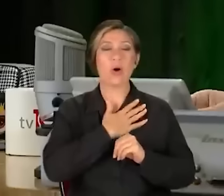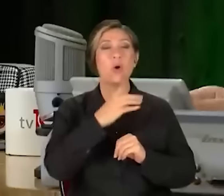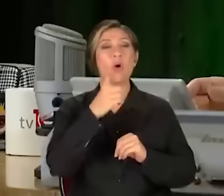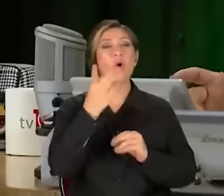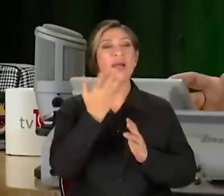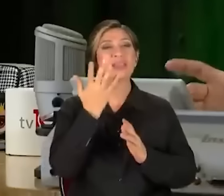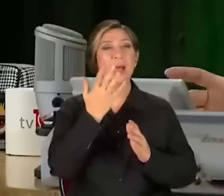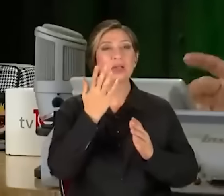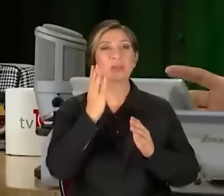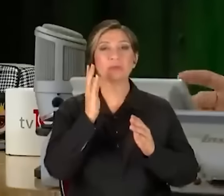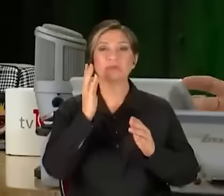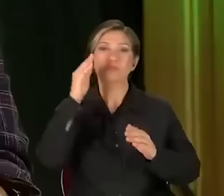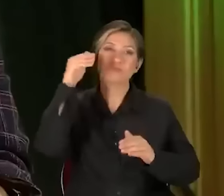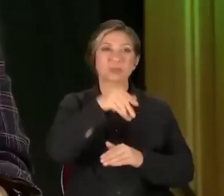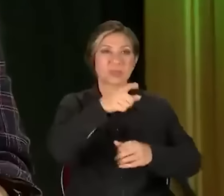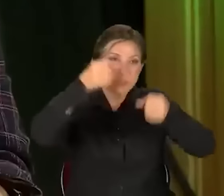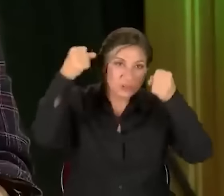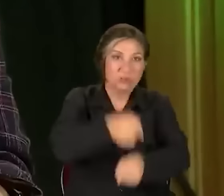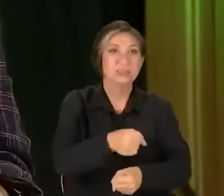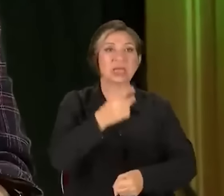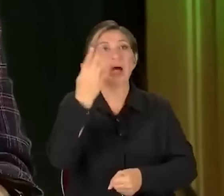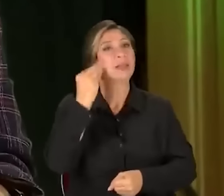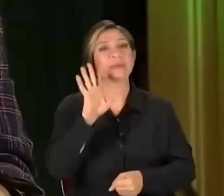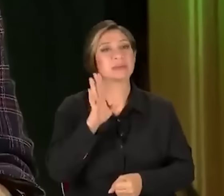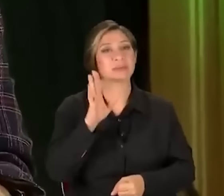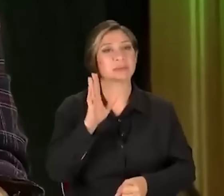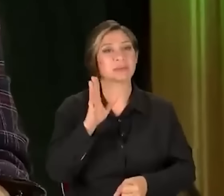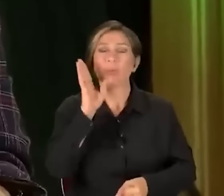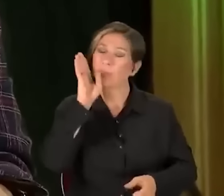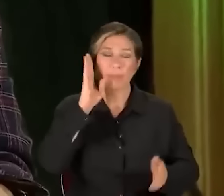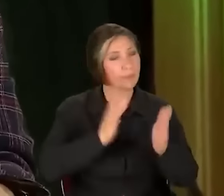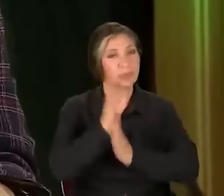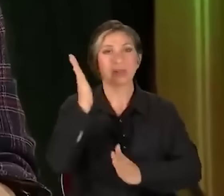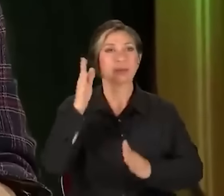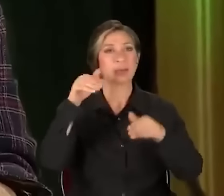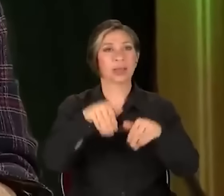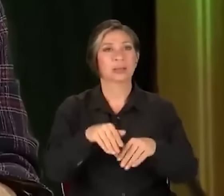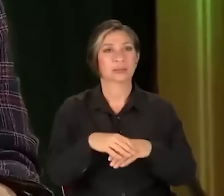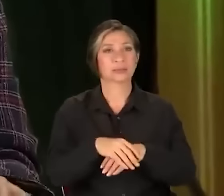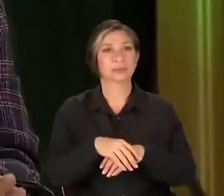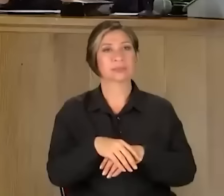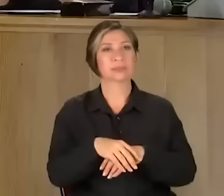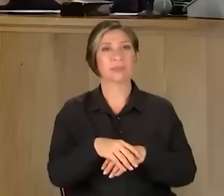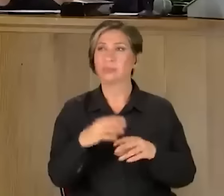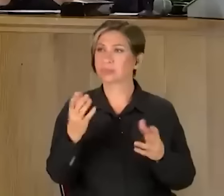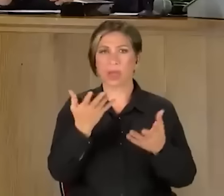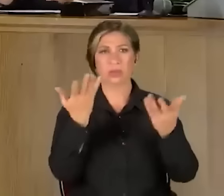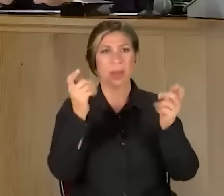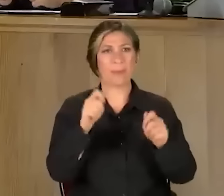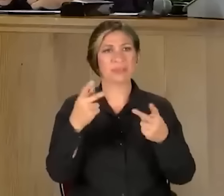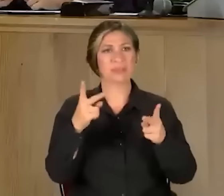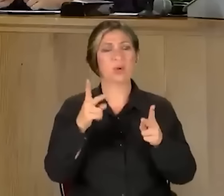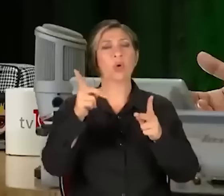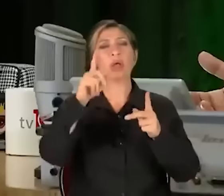o kadar tatlı. Damdan düşer gibi sana bir şey yaptırır ki anlayamazsın. O kadar damdan düşer gibi. Yani her şeyi yapabilirsin.